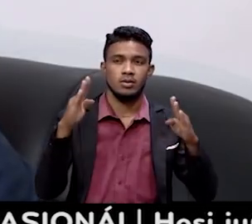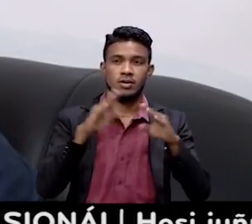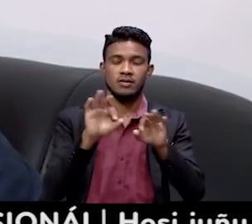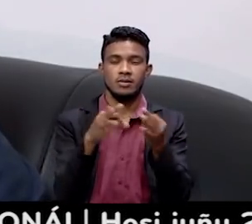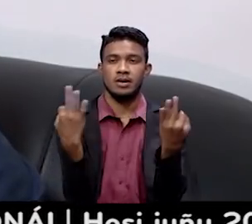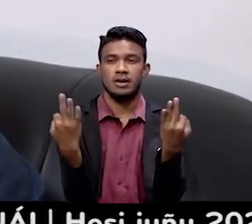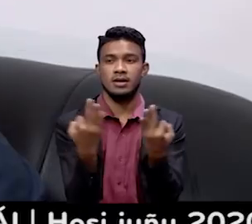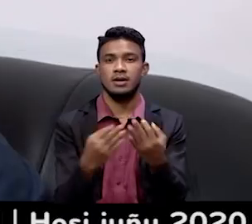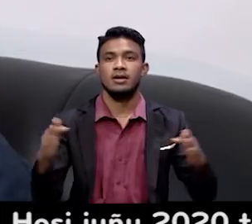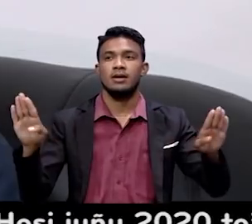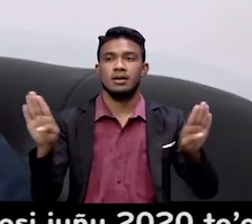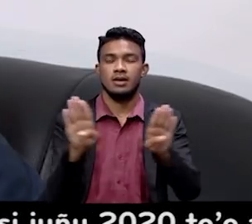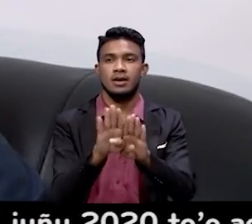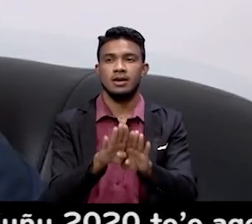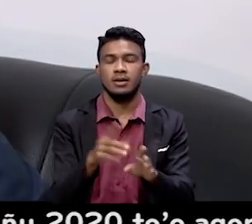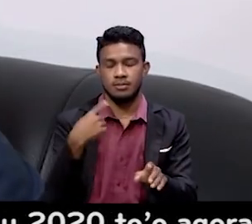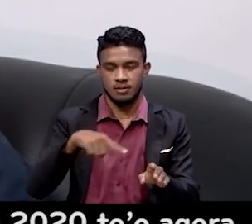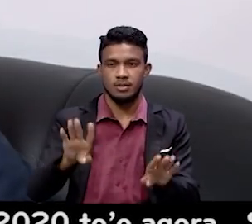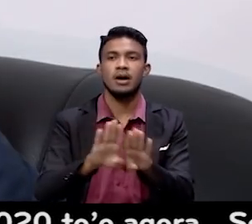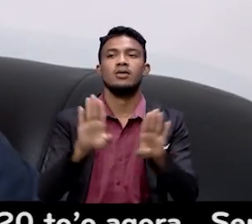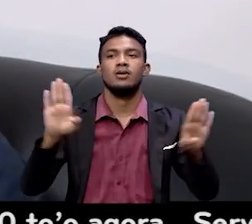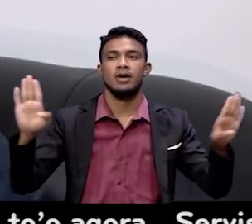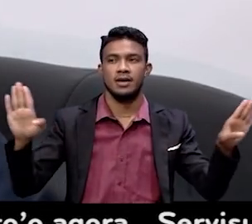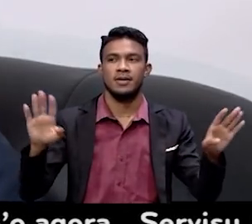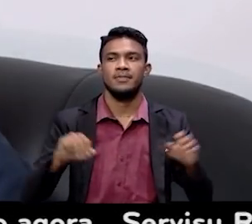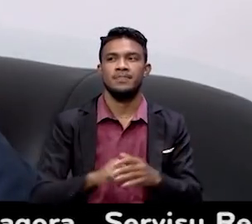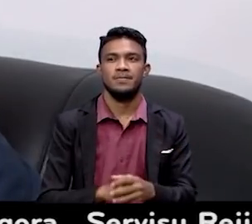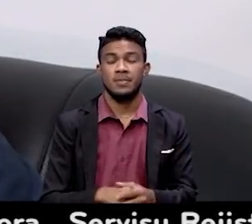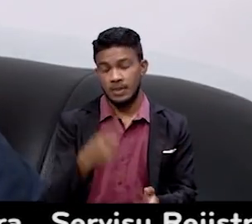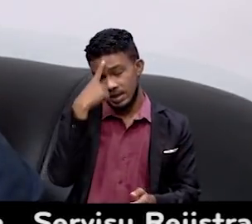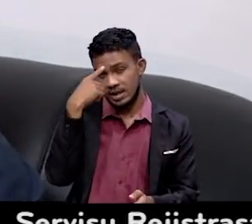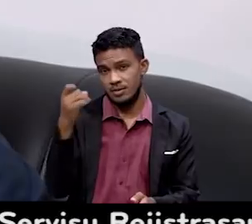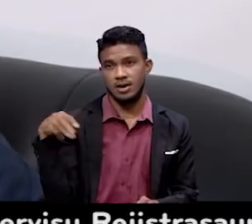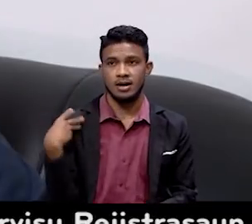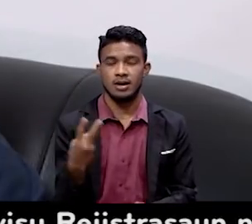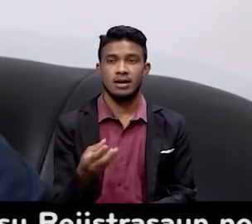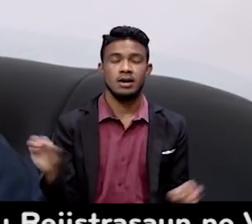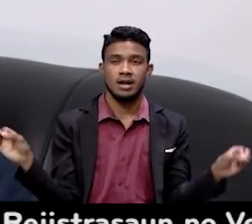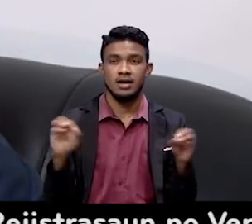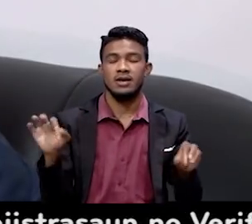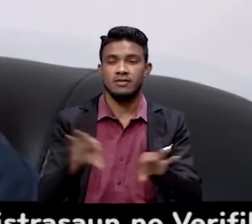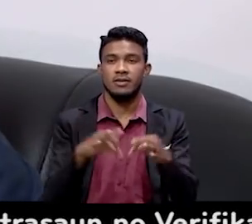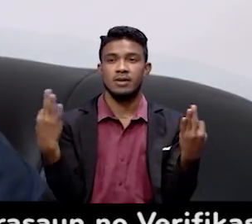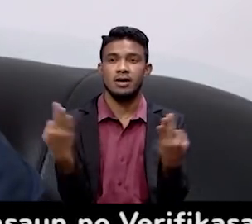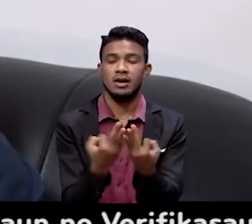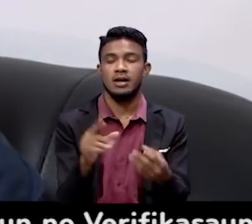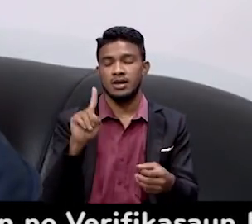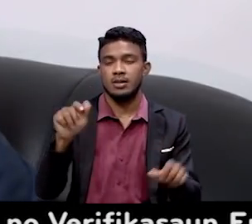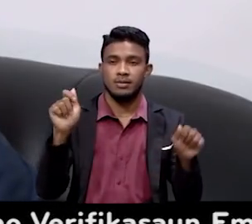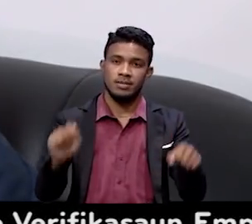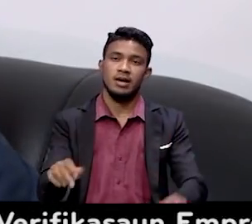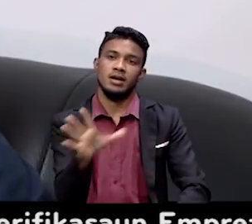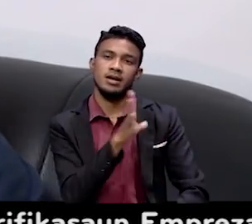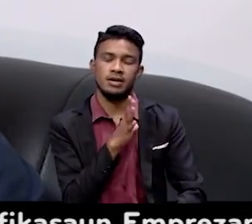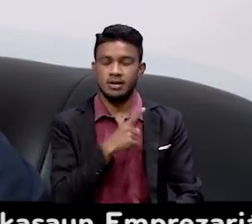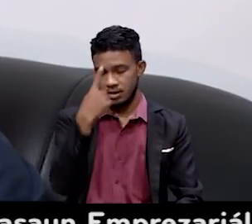taka ba ba mak loke ba mak loke tamba fraya familia ida ke belehin tamba mate hotu ba funu